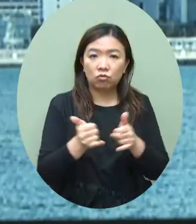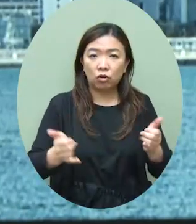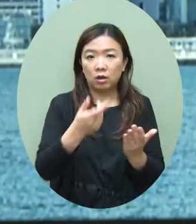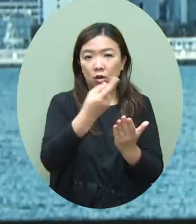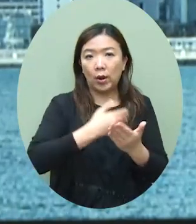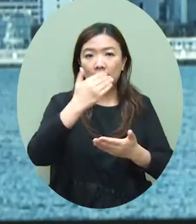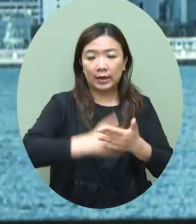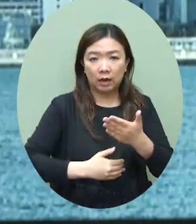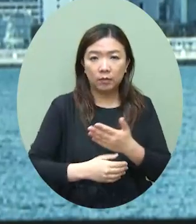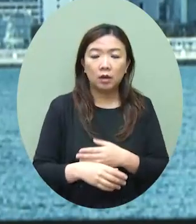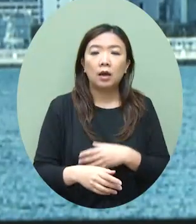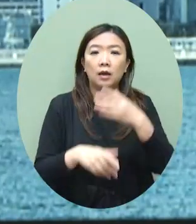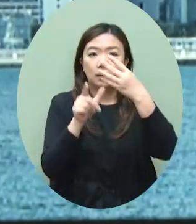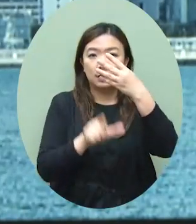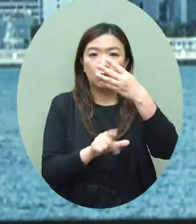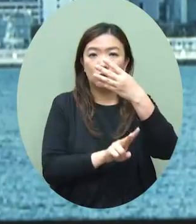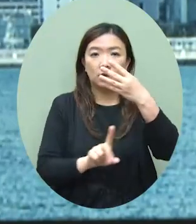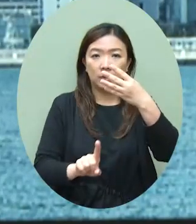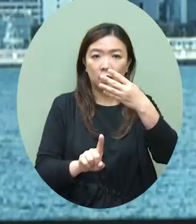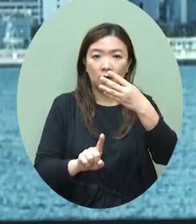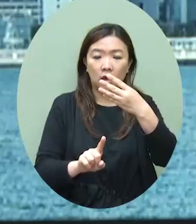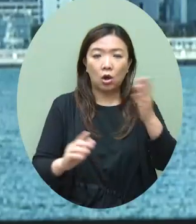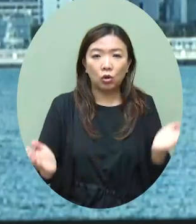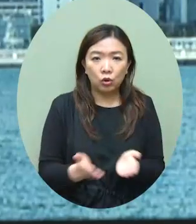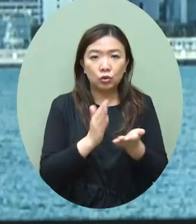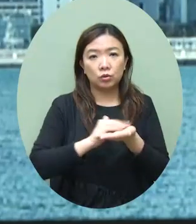月21日咧係順利推出咗啦。